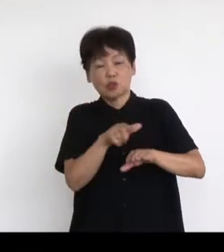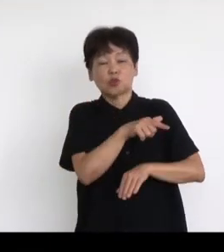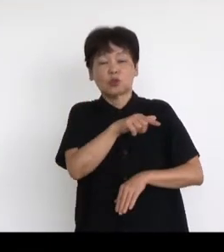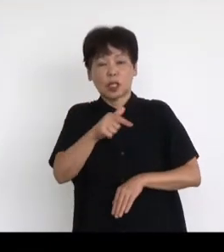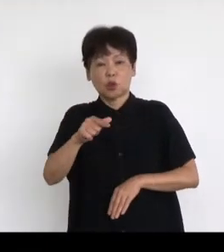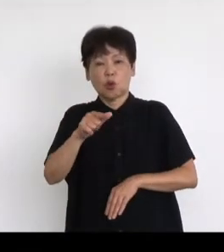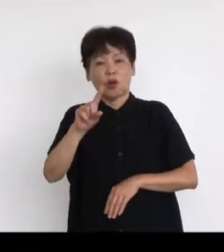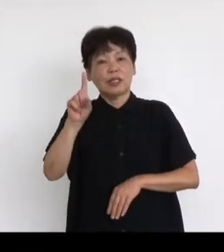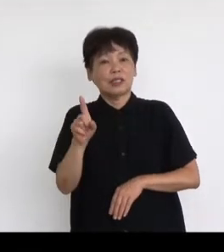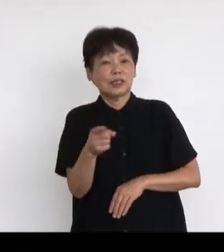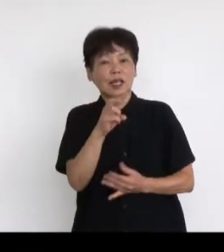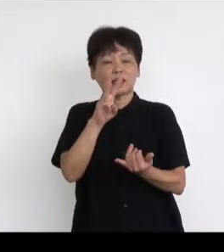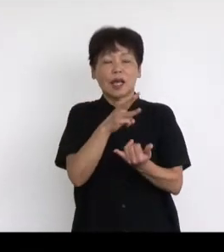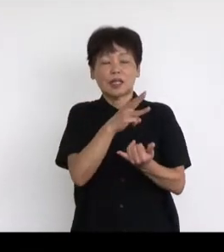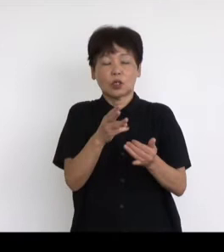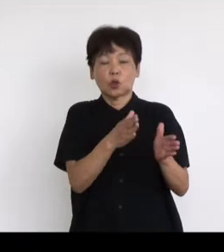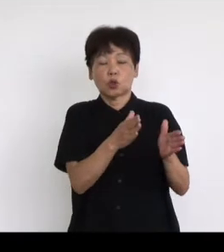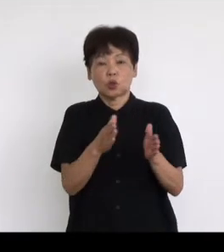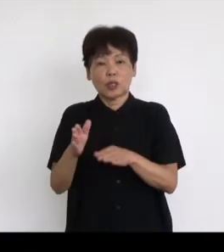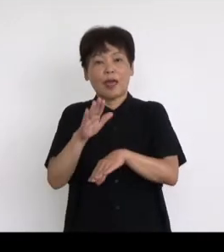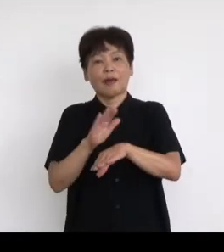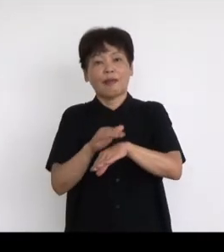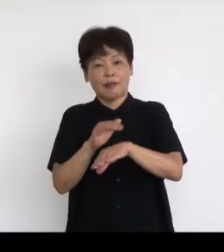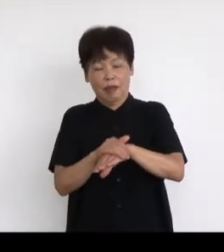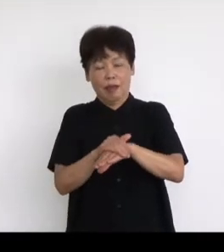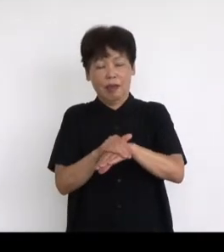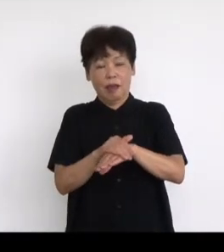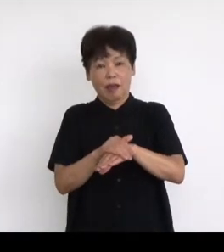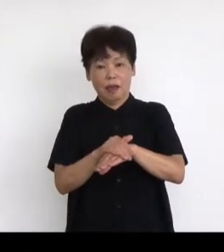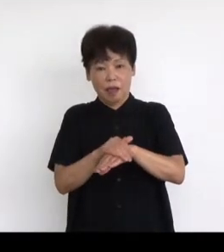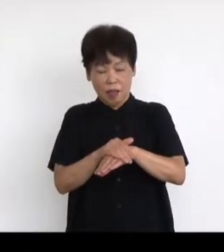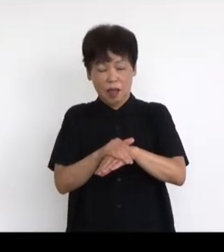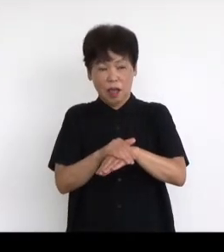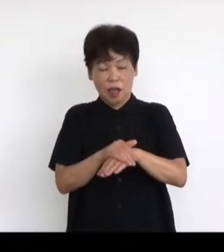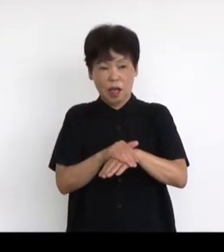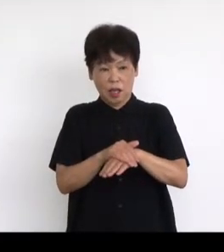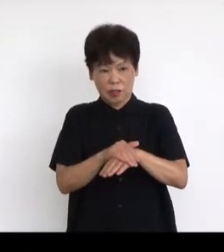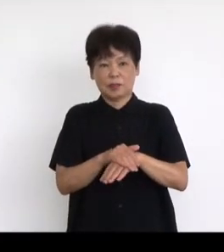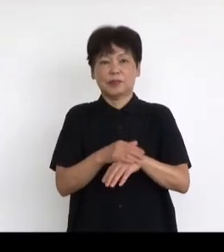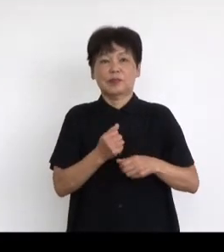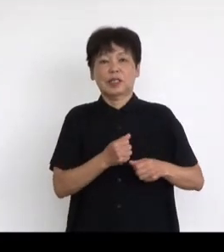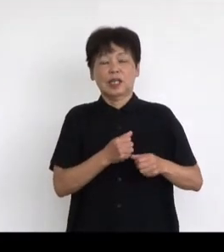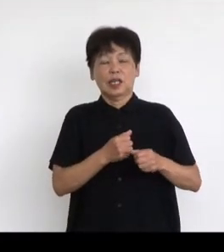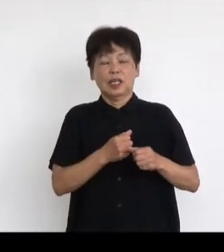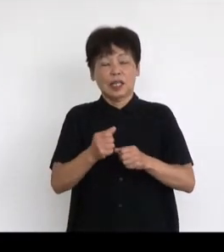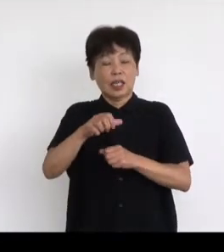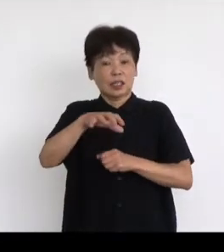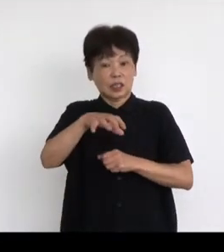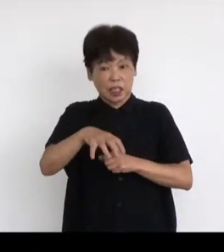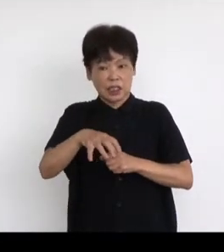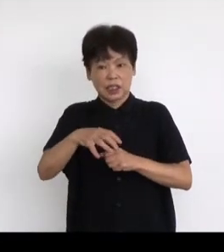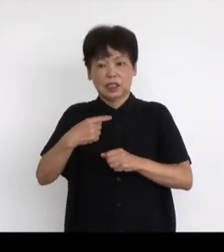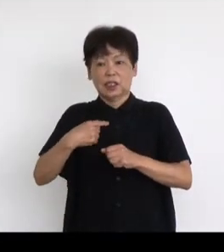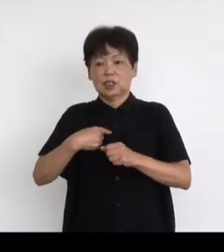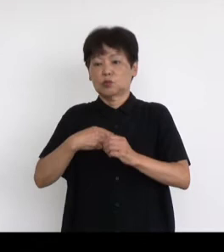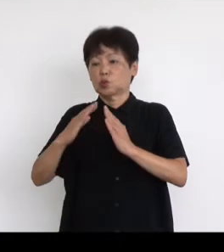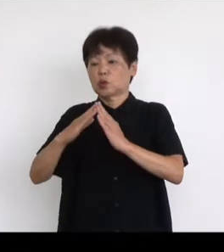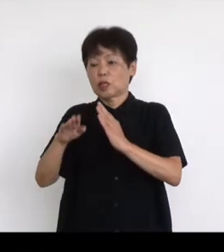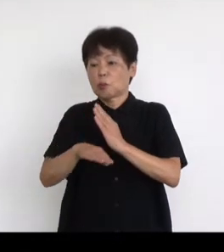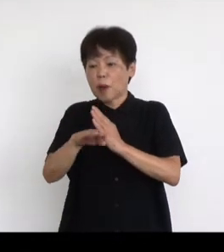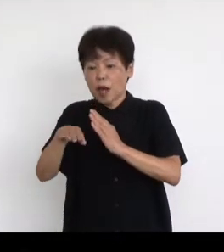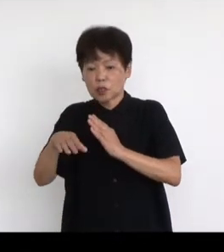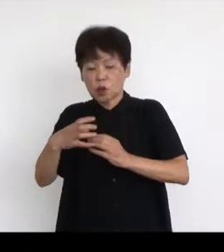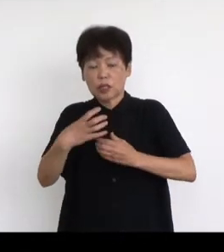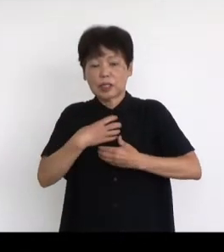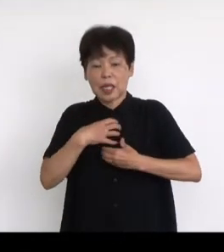への備え方と避難先や自宅周辺の危険な場所を確認してください